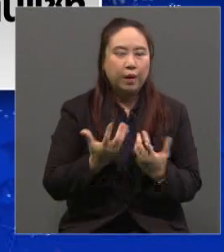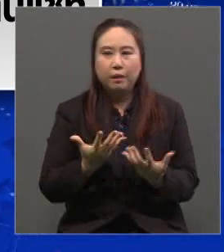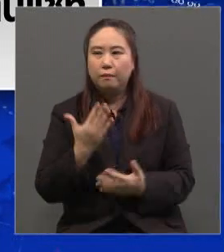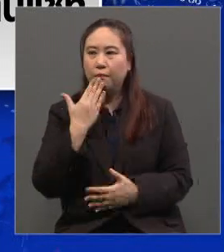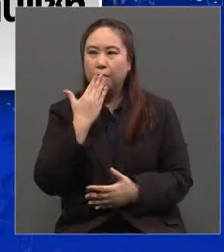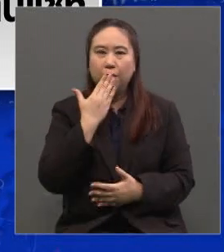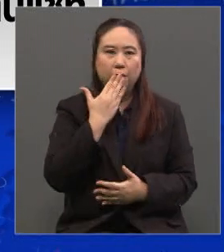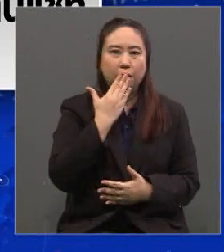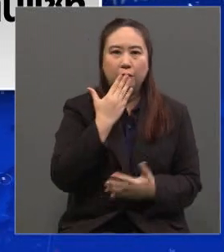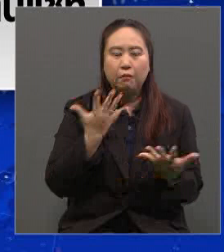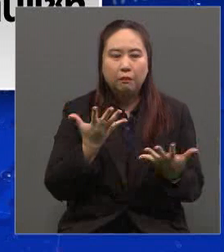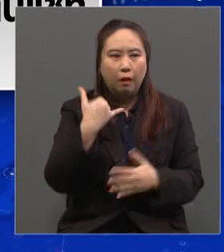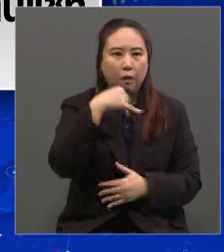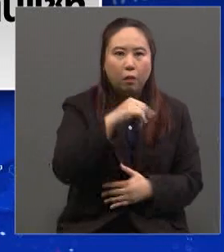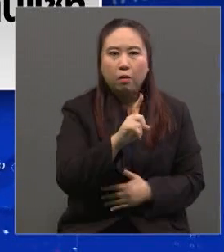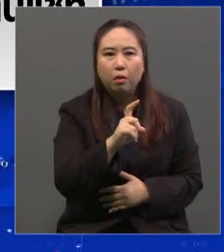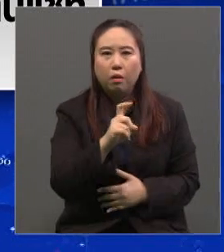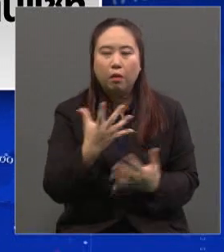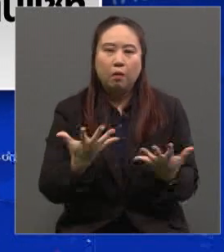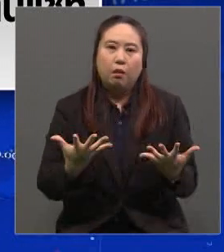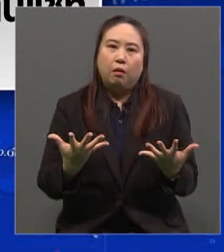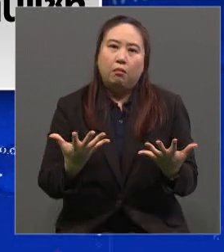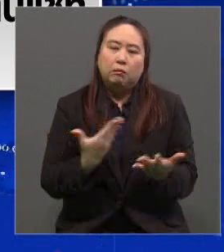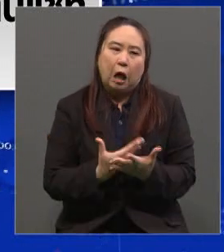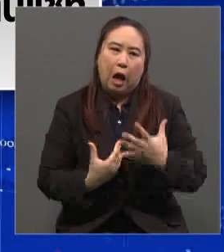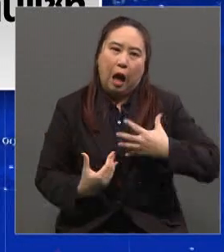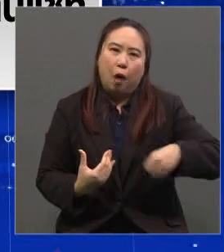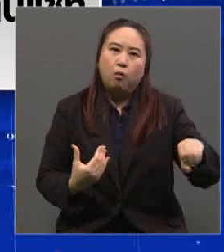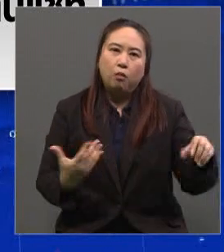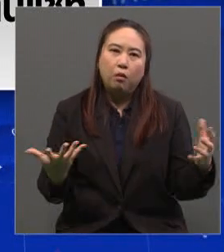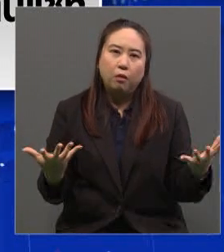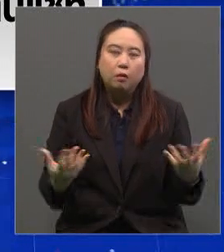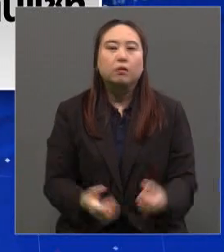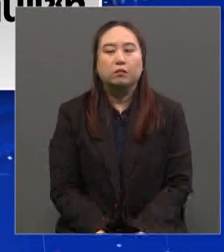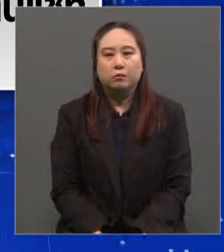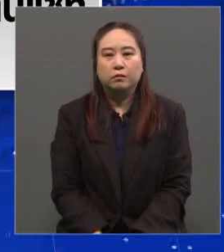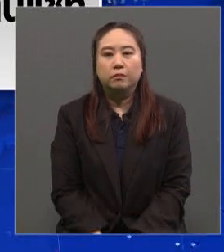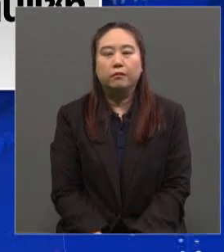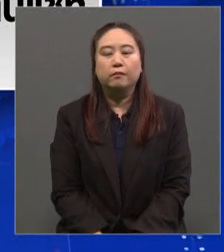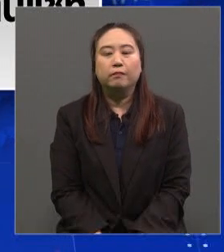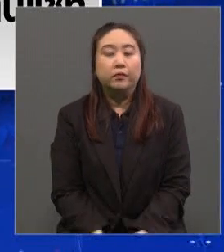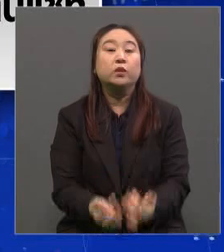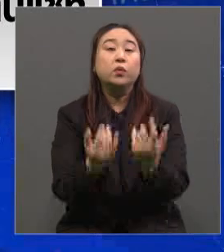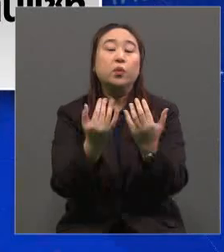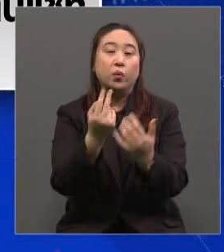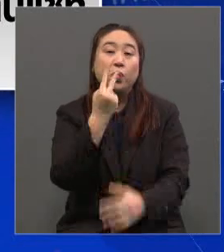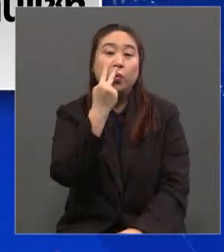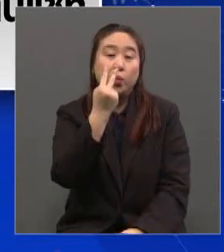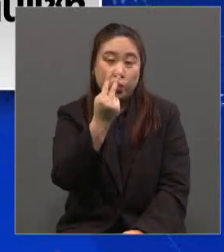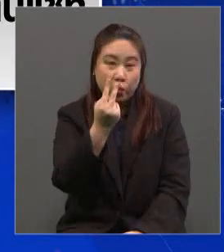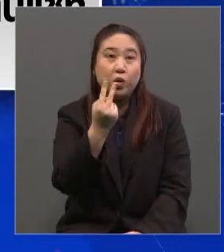หมือนกันเพราะว่าไปติดต่อก็ไม่ได้ก็เลยกลายเป็นผู้เสียหายในทันทีนั่นเองค่ะ เดี๋ยวต้องรอดูความคืบหน้